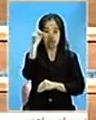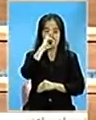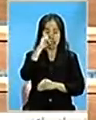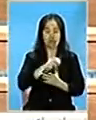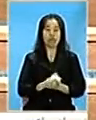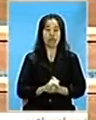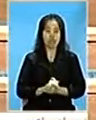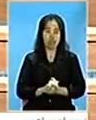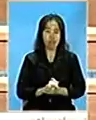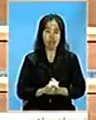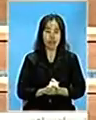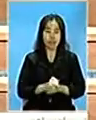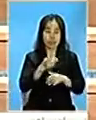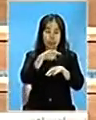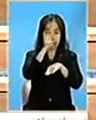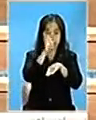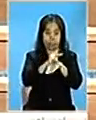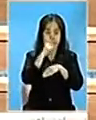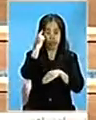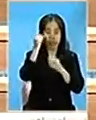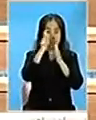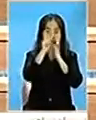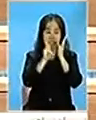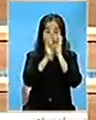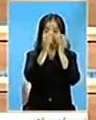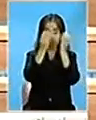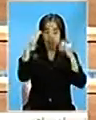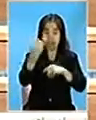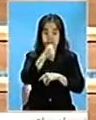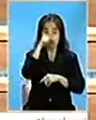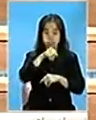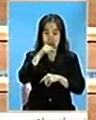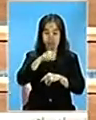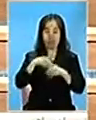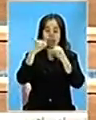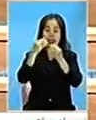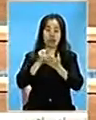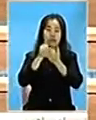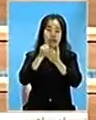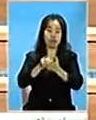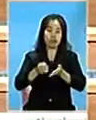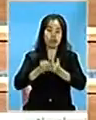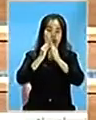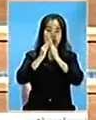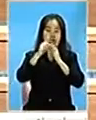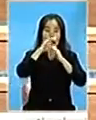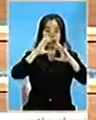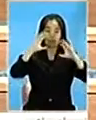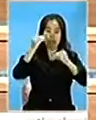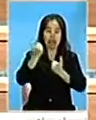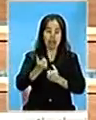านครับรัฐธรรมนูญเผด็จการนี่แหละครับที่มีรัฐบาลชุดนี้และมีสภาผู้แทนราษฎร